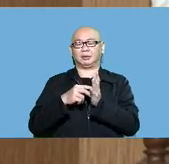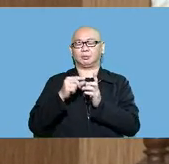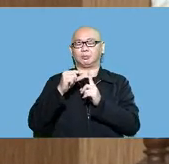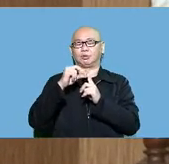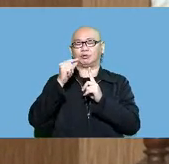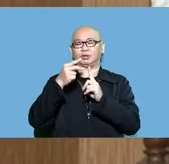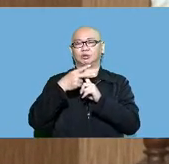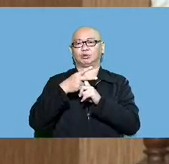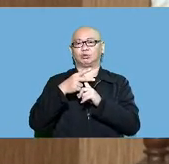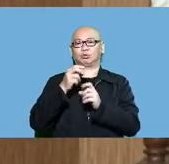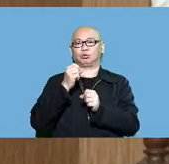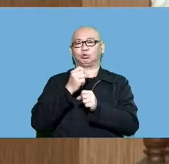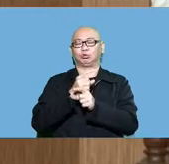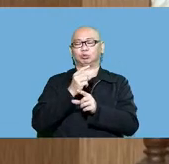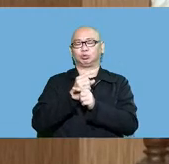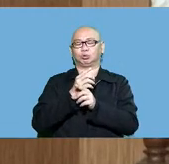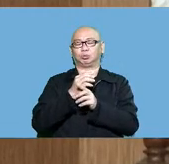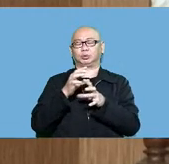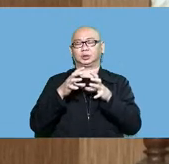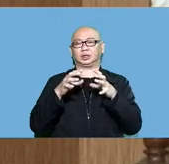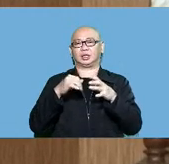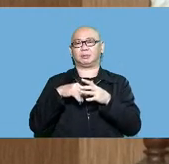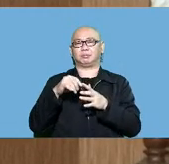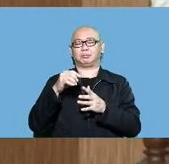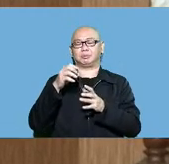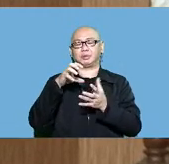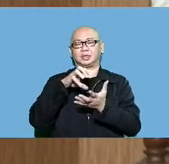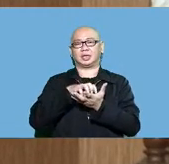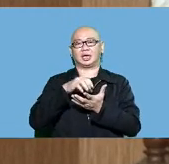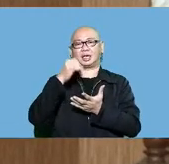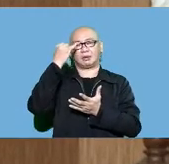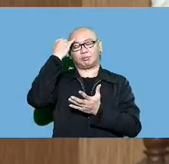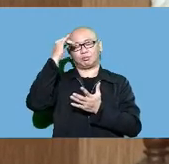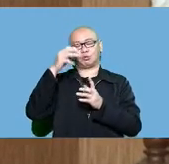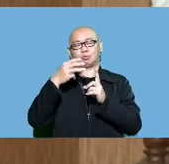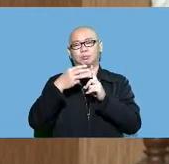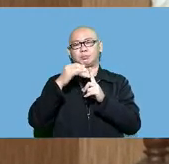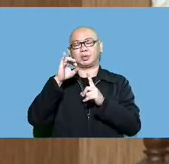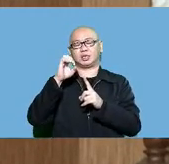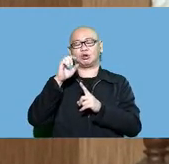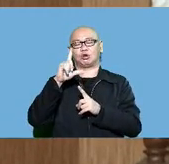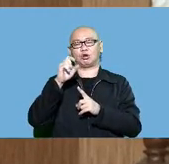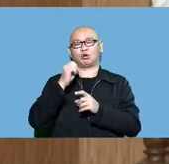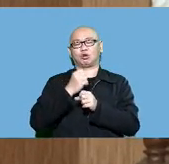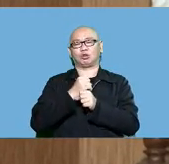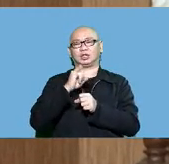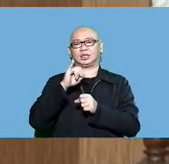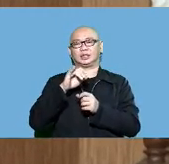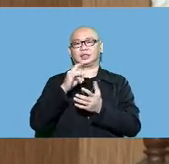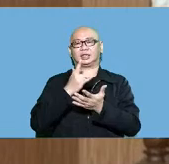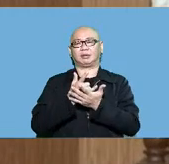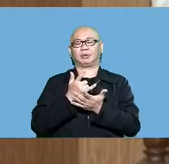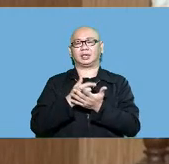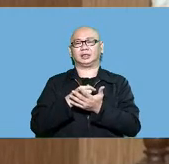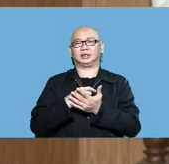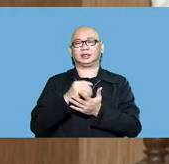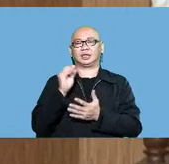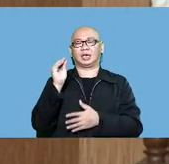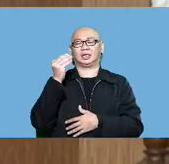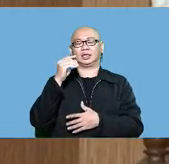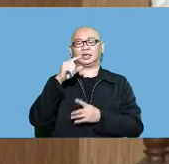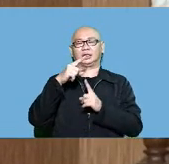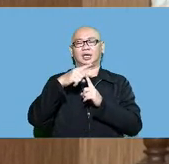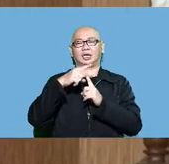dalam bidang ilmu pendidikan biologi. Kedua dan seterusnya ditetapkan di Jakarta